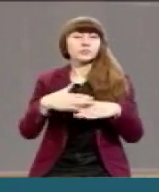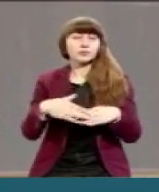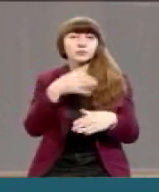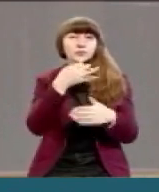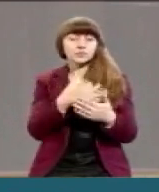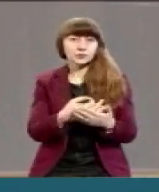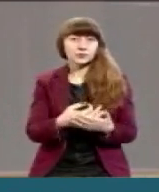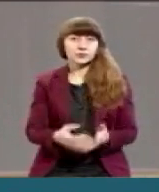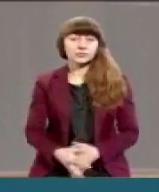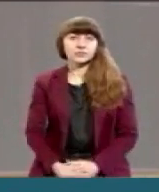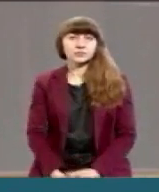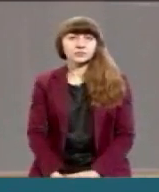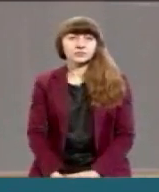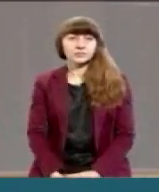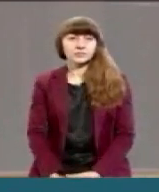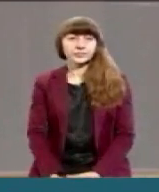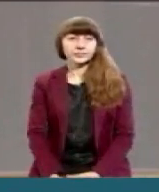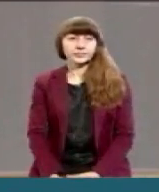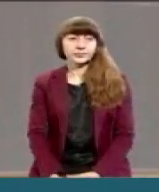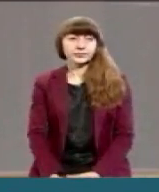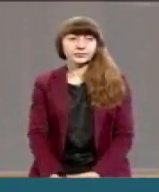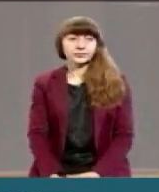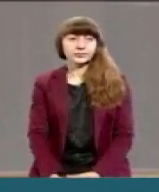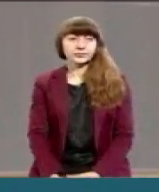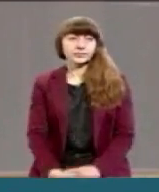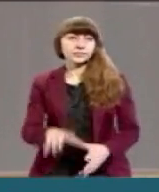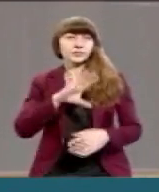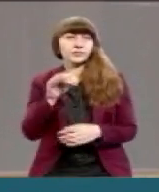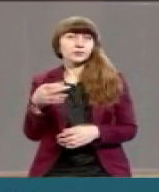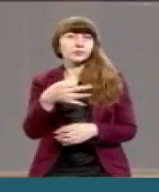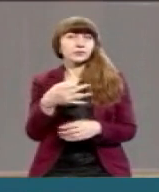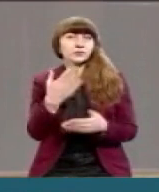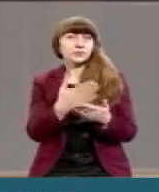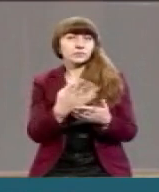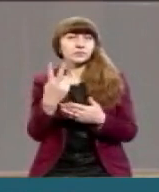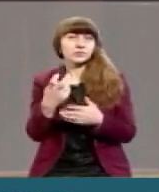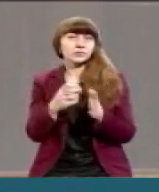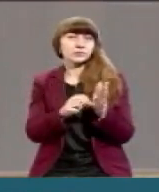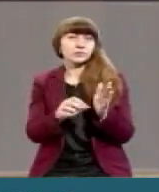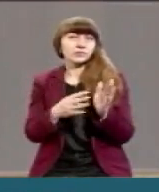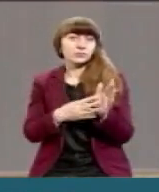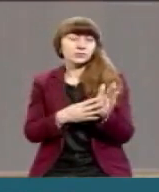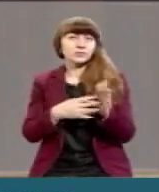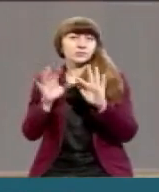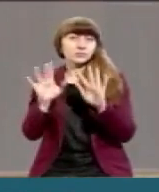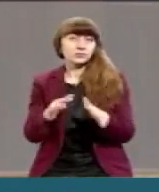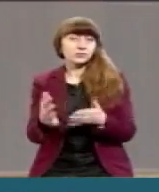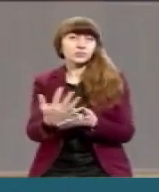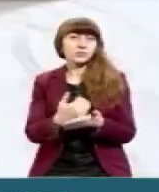қызмет етеді. Облыста жергілікті желінің автожолдарына қызмет көрсету үшін барлығы 269 бірлік қар тазалау техникасы